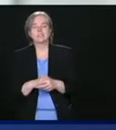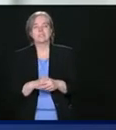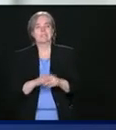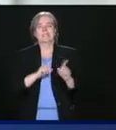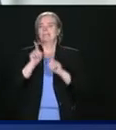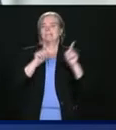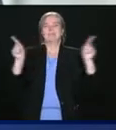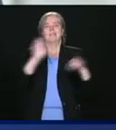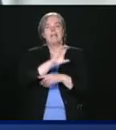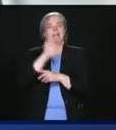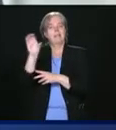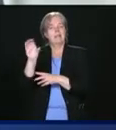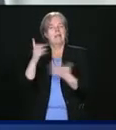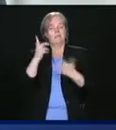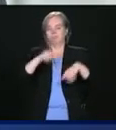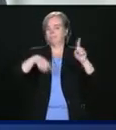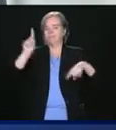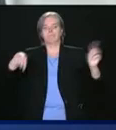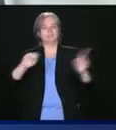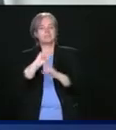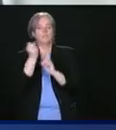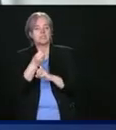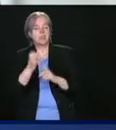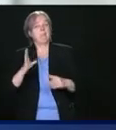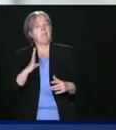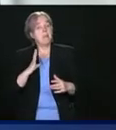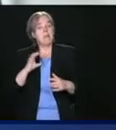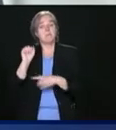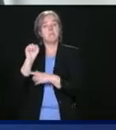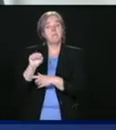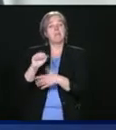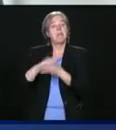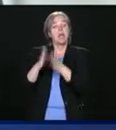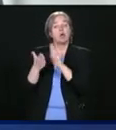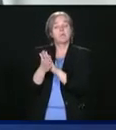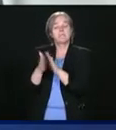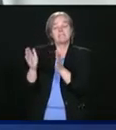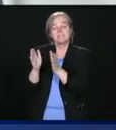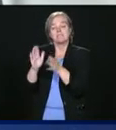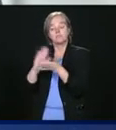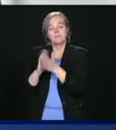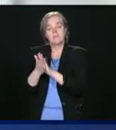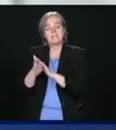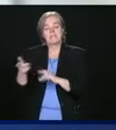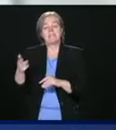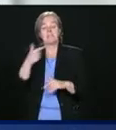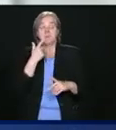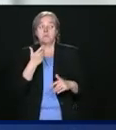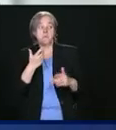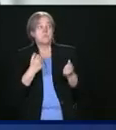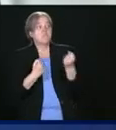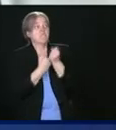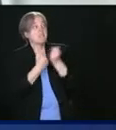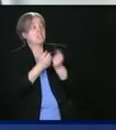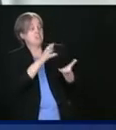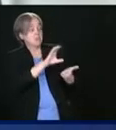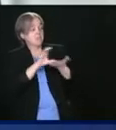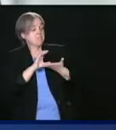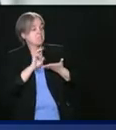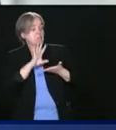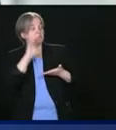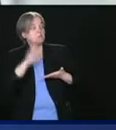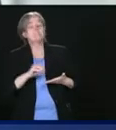pays, mais on a entendu le message des petits entrepreneurs. La subvention salariale les aide, mais les